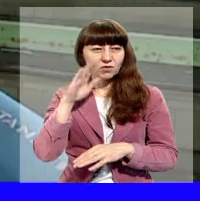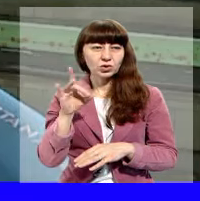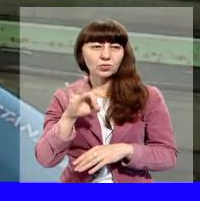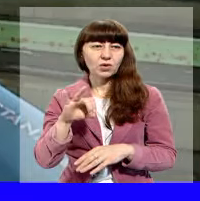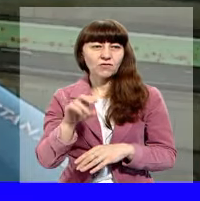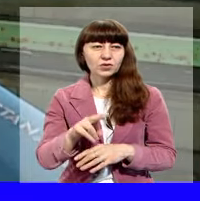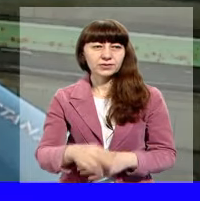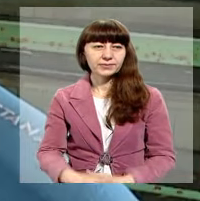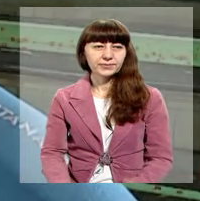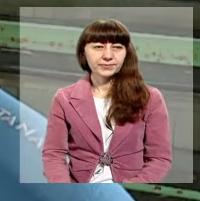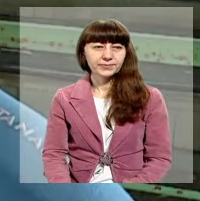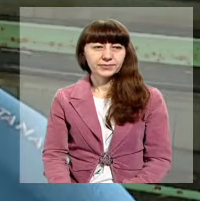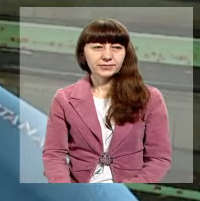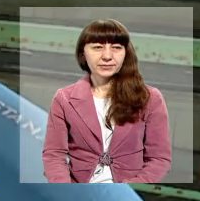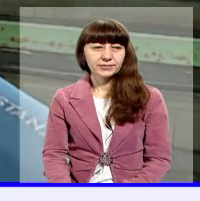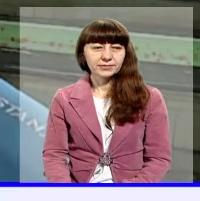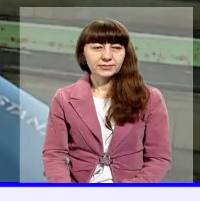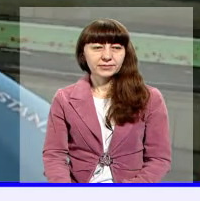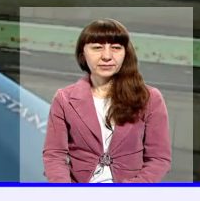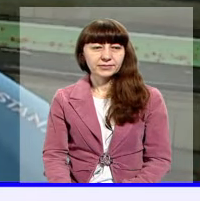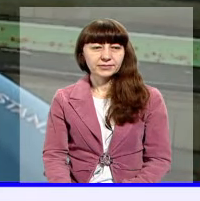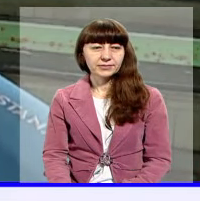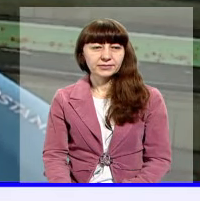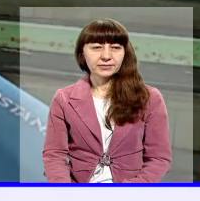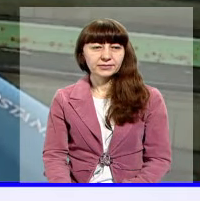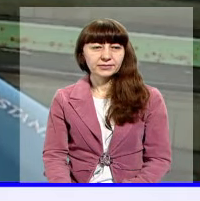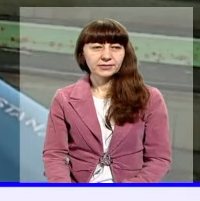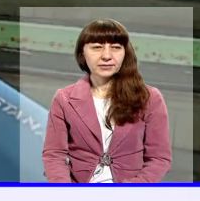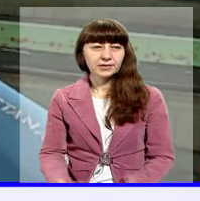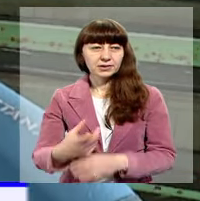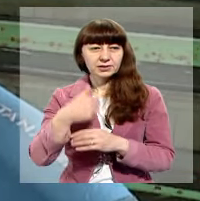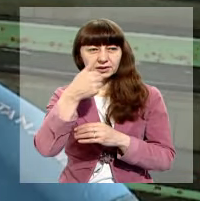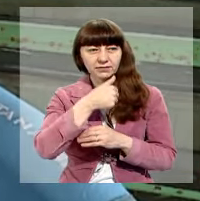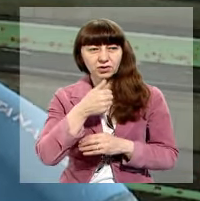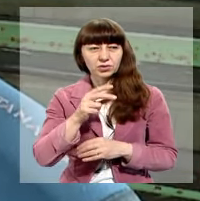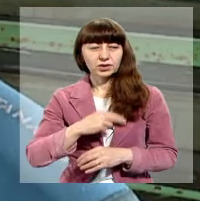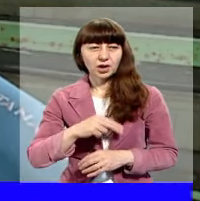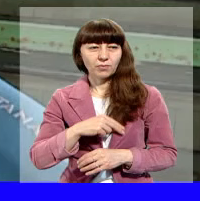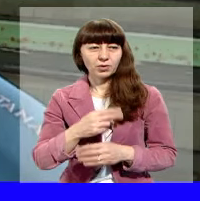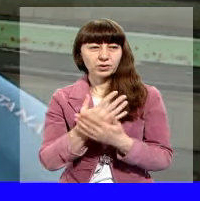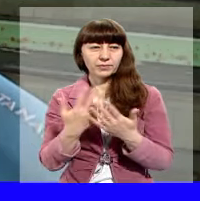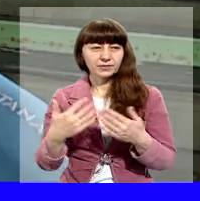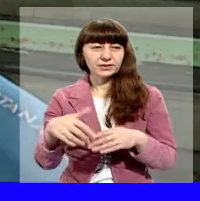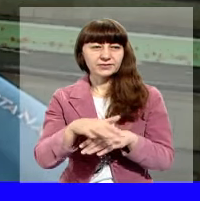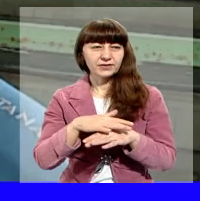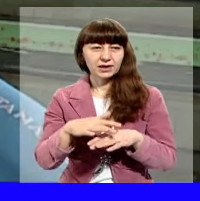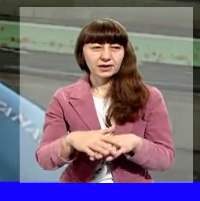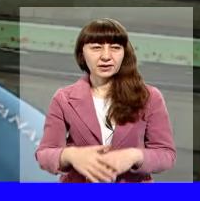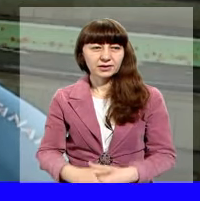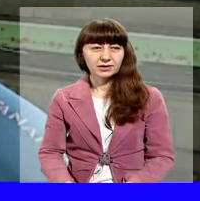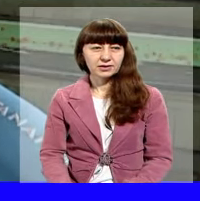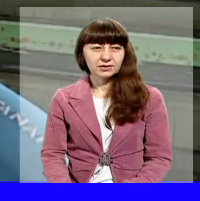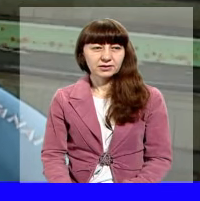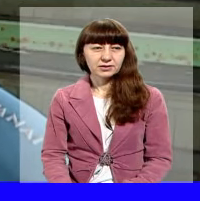Биыл компания нөсерлі кәріз құбырларын ауыстыру жұмыстарын жалғастырады. Екінші Қостанай ауданында жаңалары орнатылады. Қала шетіне